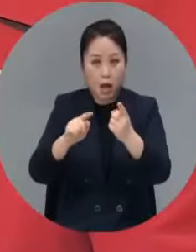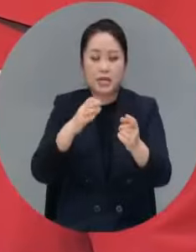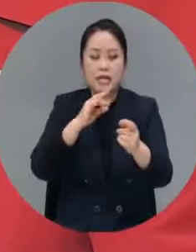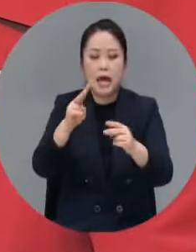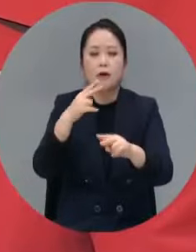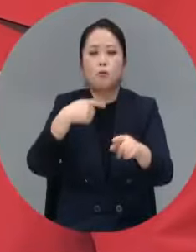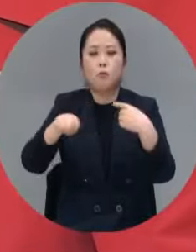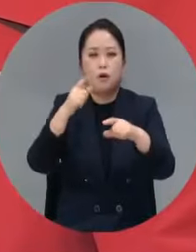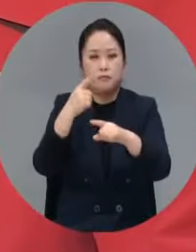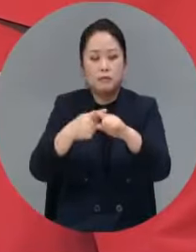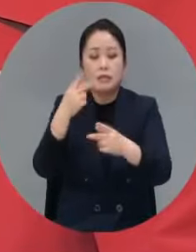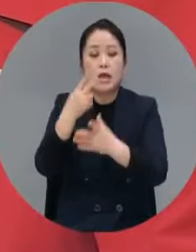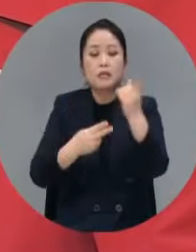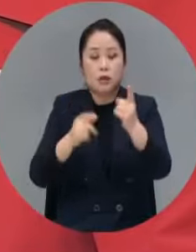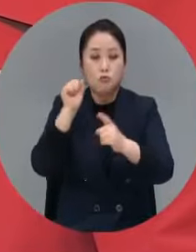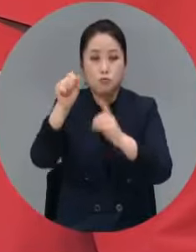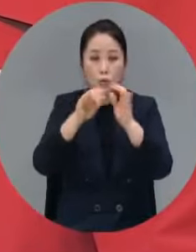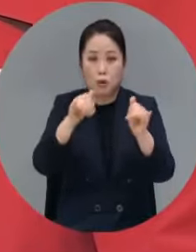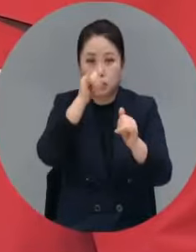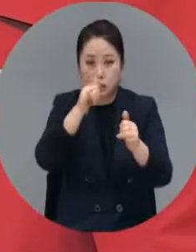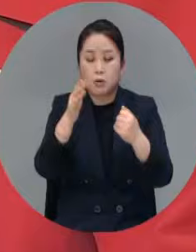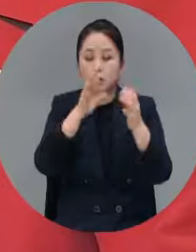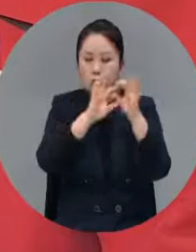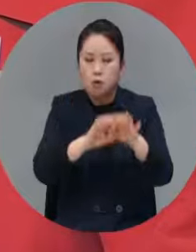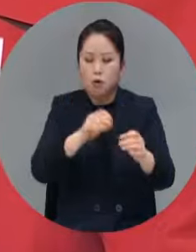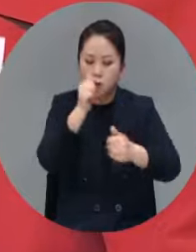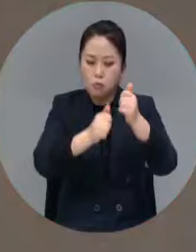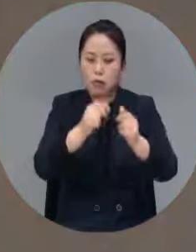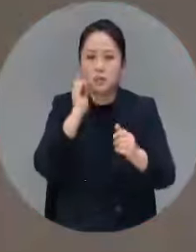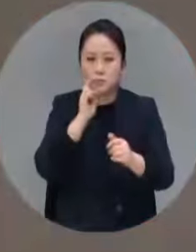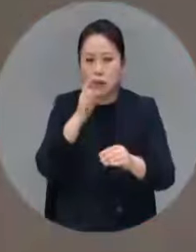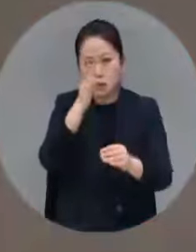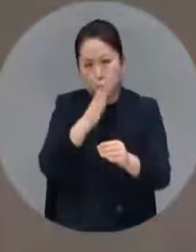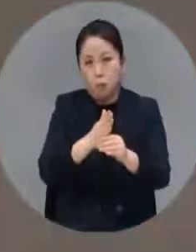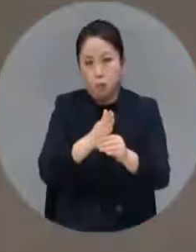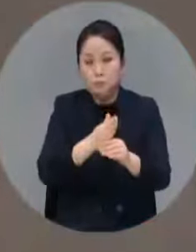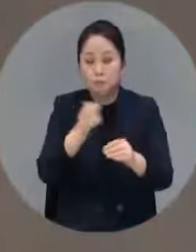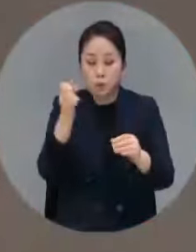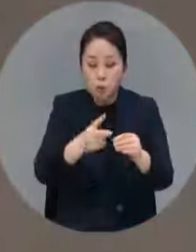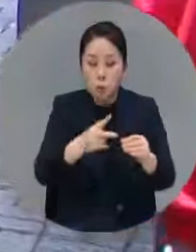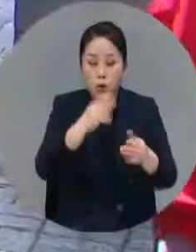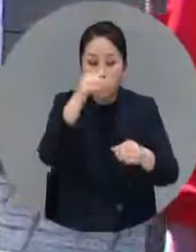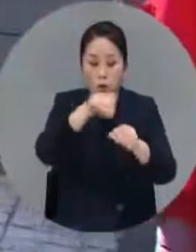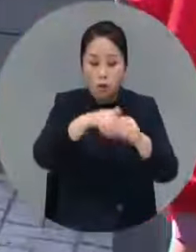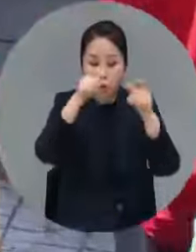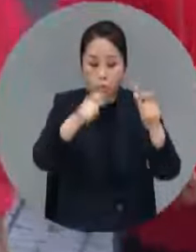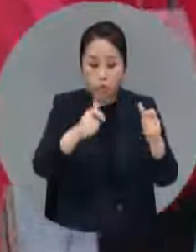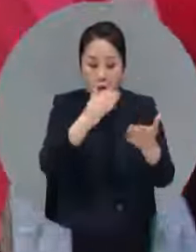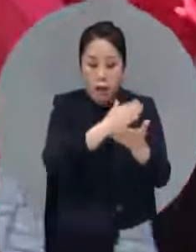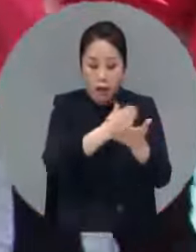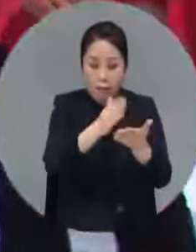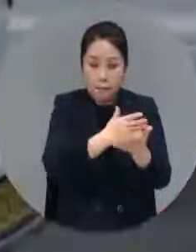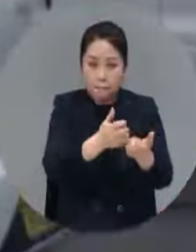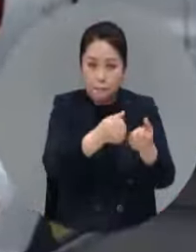뒤늦은 선거구 조정으로 부산 일부 선거구가 쪼개지거나 합쳐지고 파전 구도로 재편된